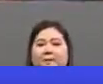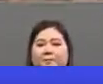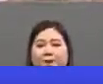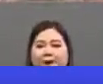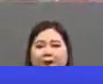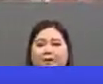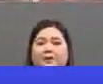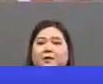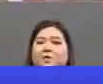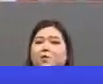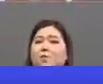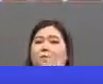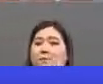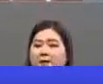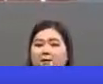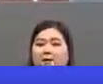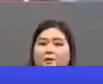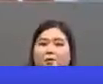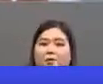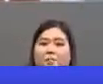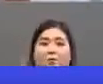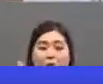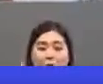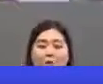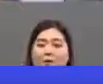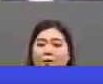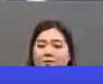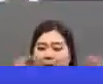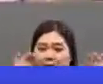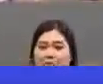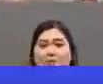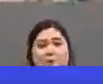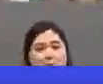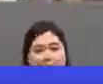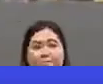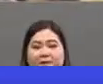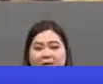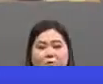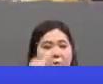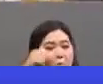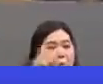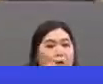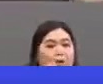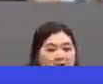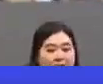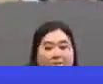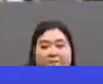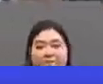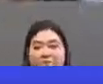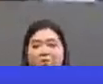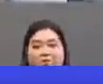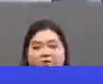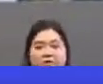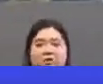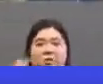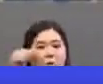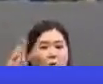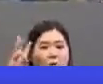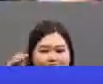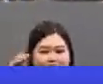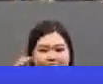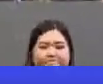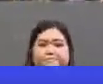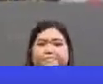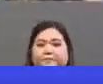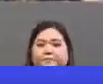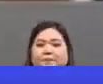จำเป็นอันนี้ก็แล้วแต่นะคะแต่กรณีไปนอกจากนี้เนี่ยในช่วงแรกนะคะจะมีการดึง 7กระทรวง